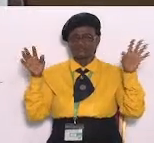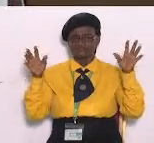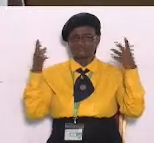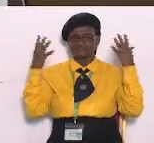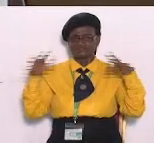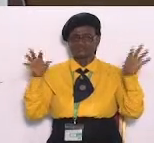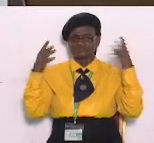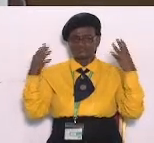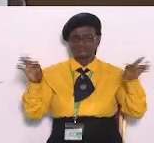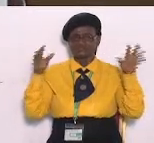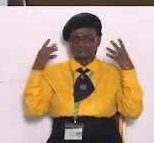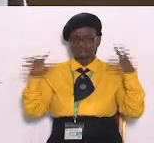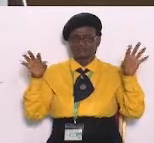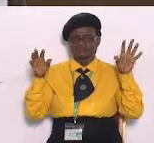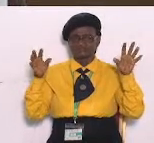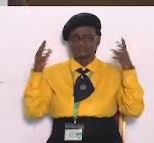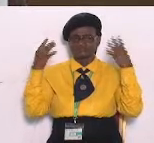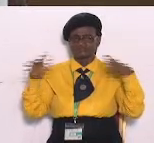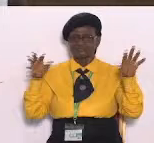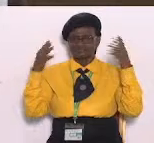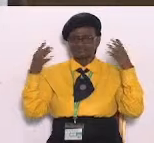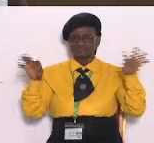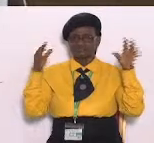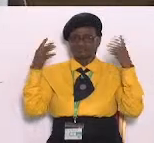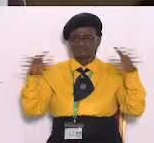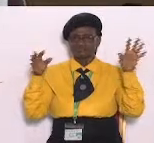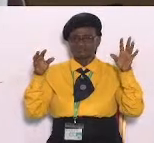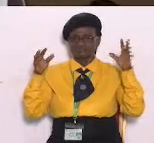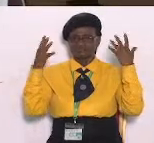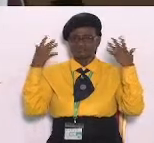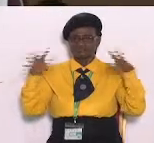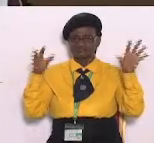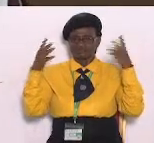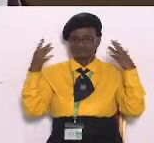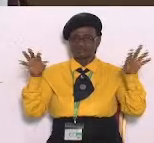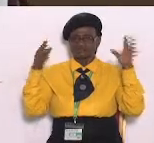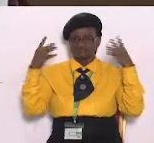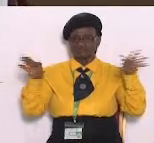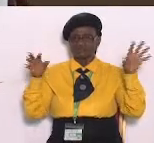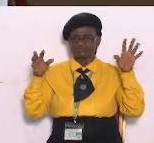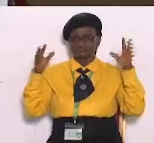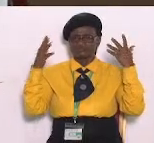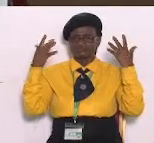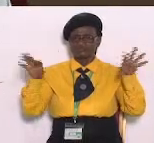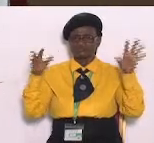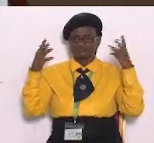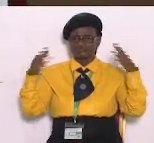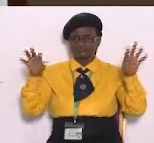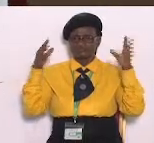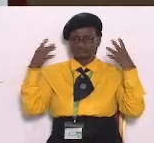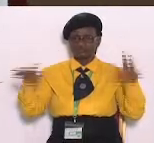un euh une télévision lève-toi et va vers la l'écran